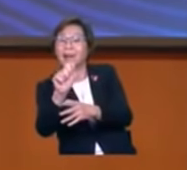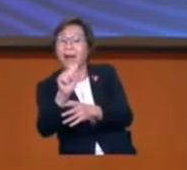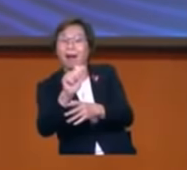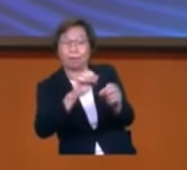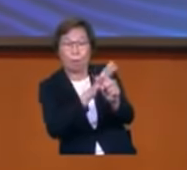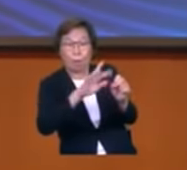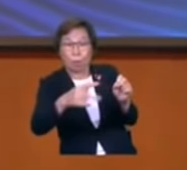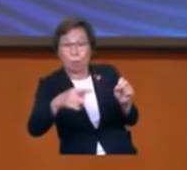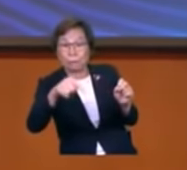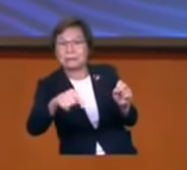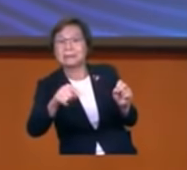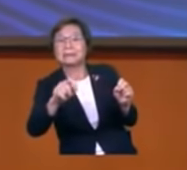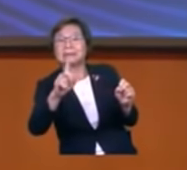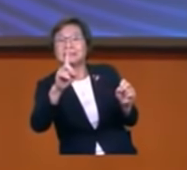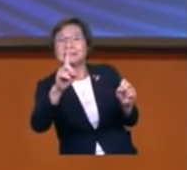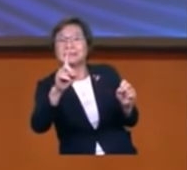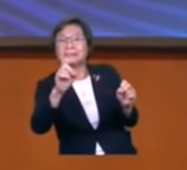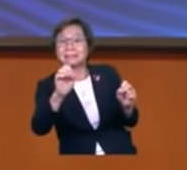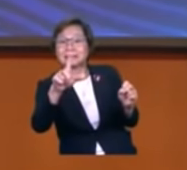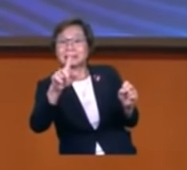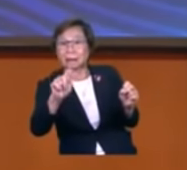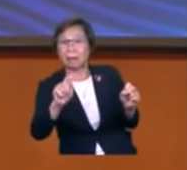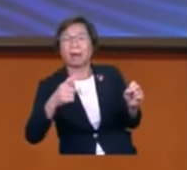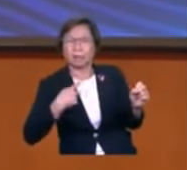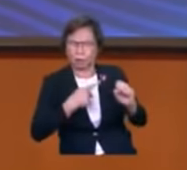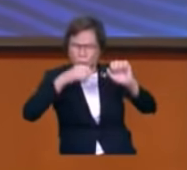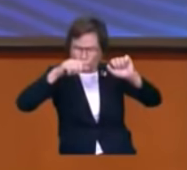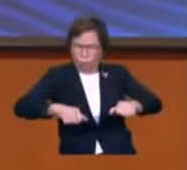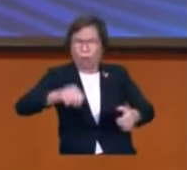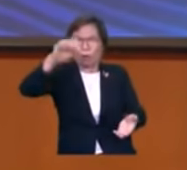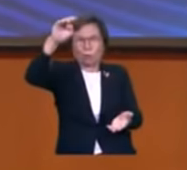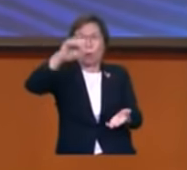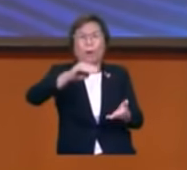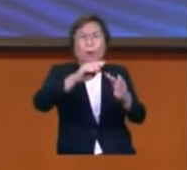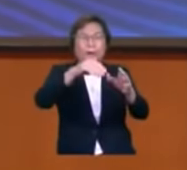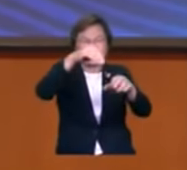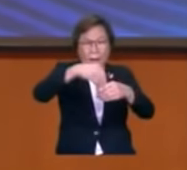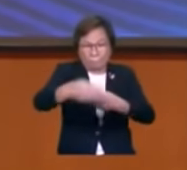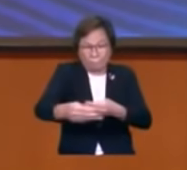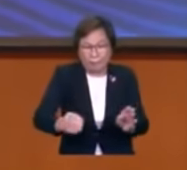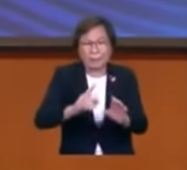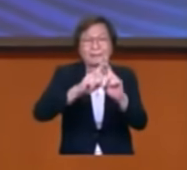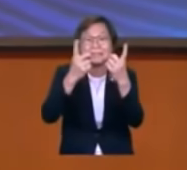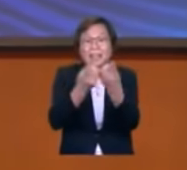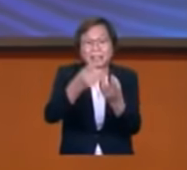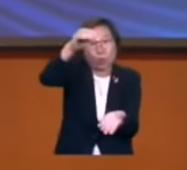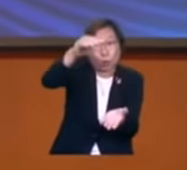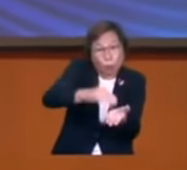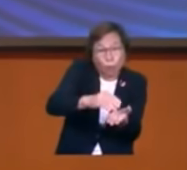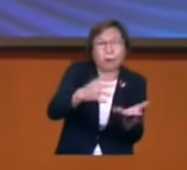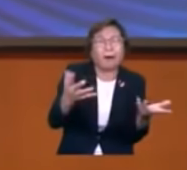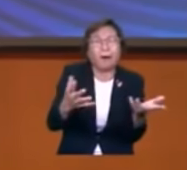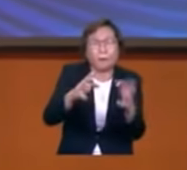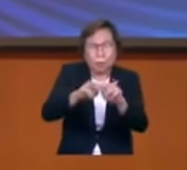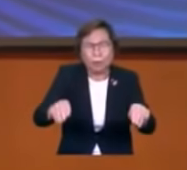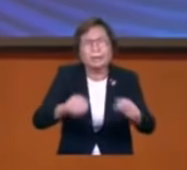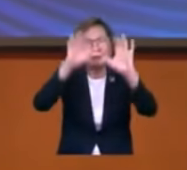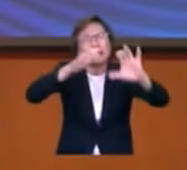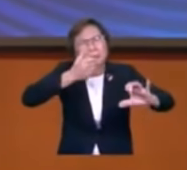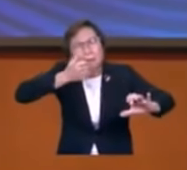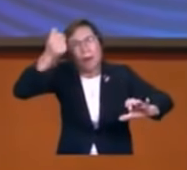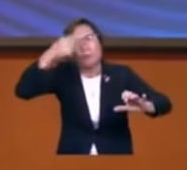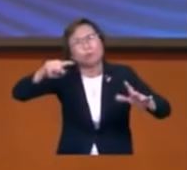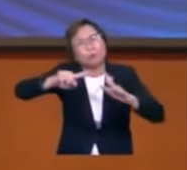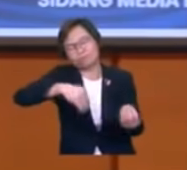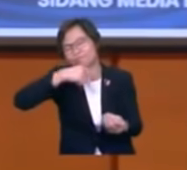kita boleh kurangkan ke pasti didalam bilik darjah dan jika boleh Bagaimanakah cara terbaik